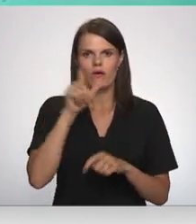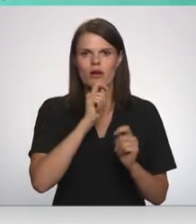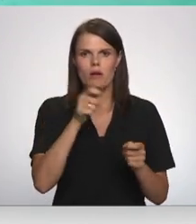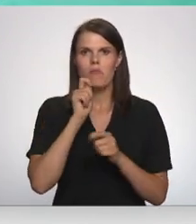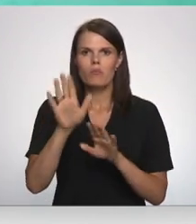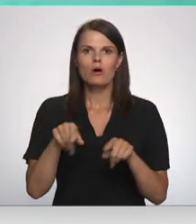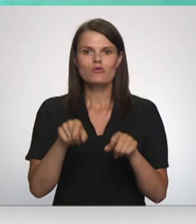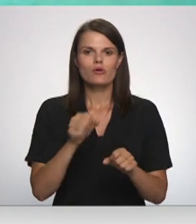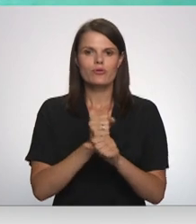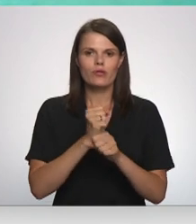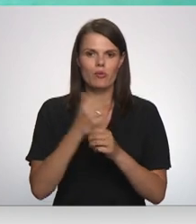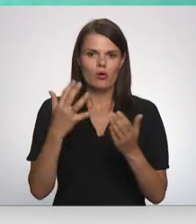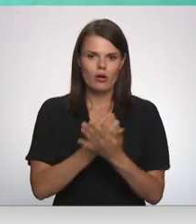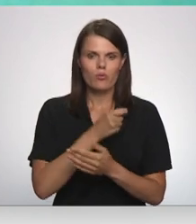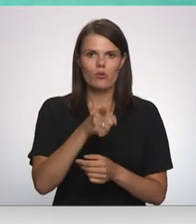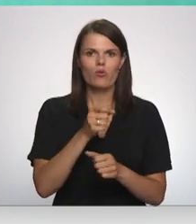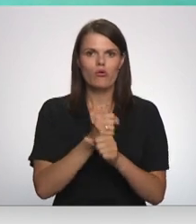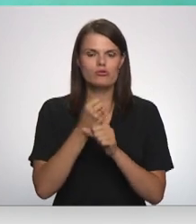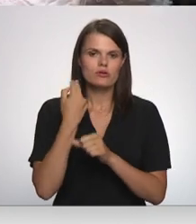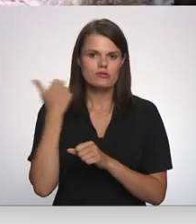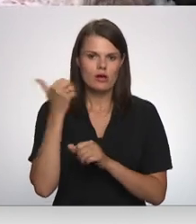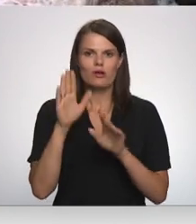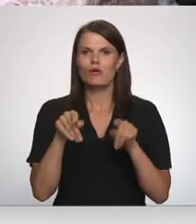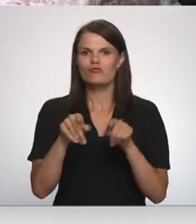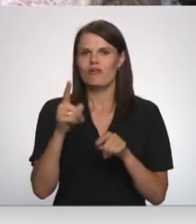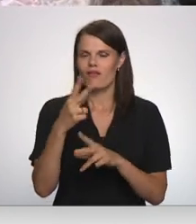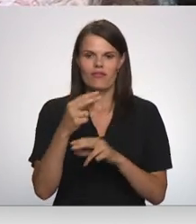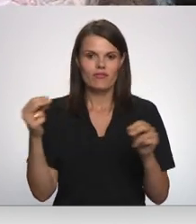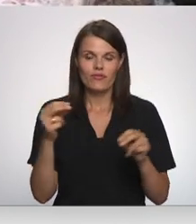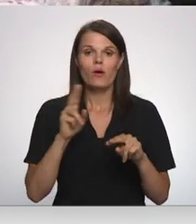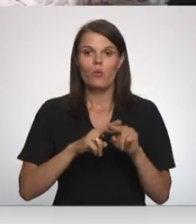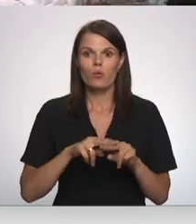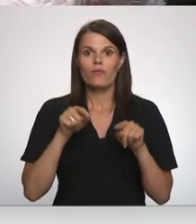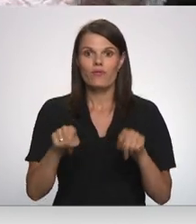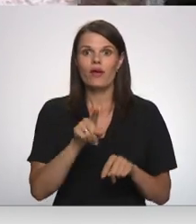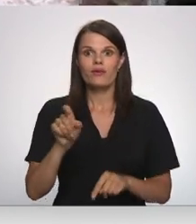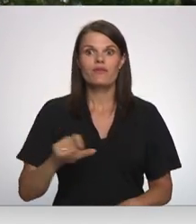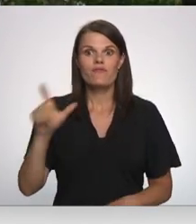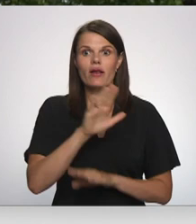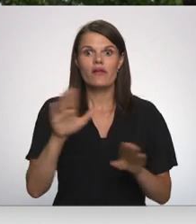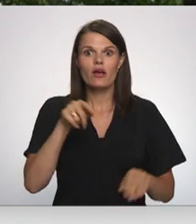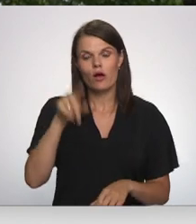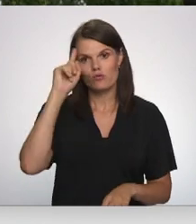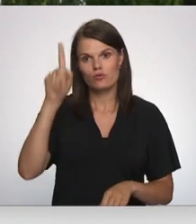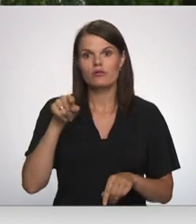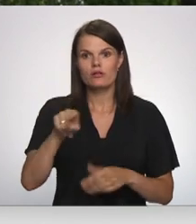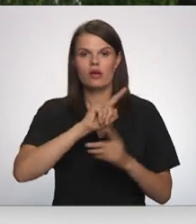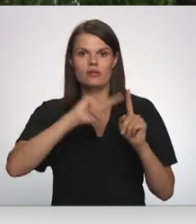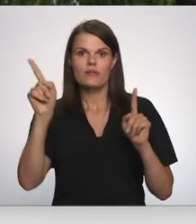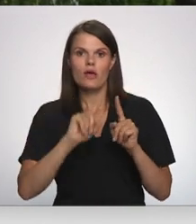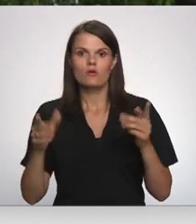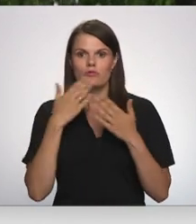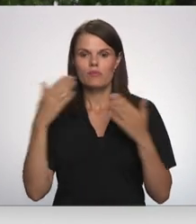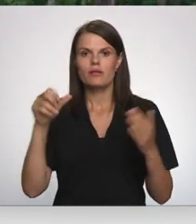te darbu dabūja. Nu, to, ko uztaisīja tur, par šo nevēl. Te ir vairāk nekā tu zini. Šāds teikums uzlikts uz pēdējā roja